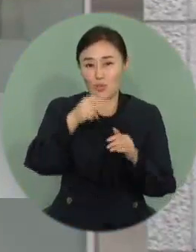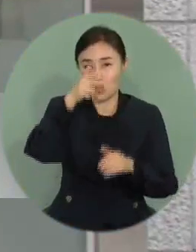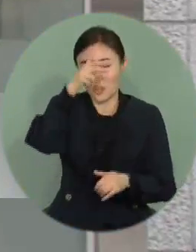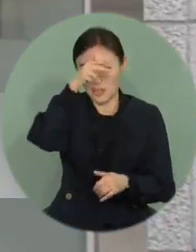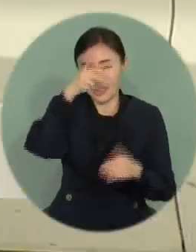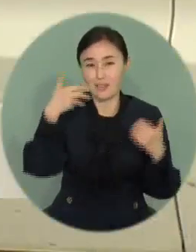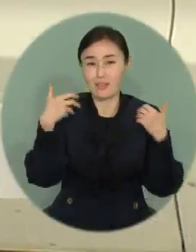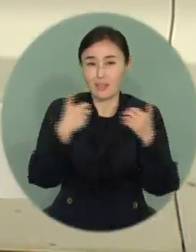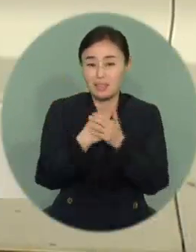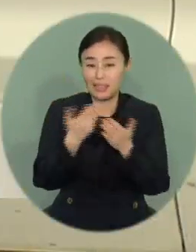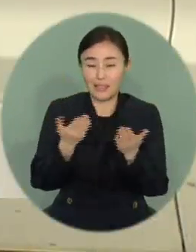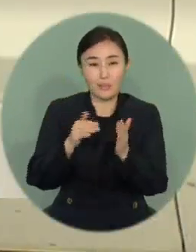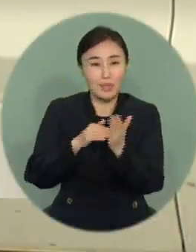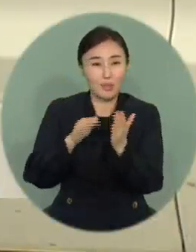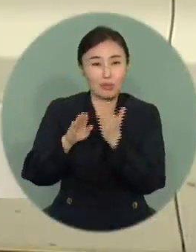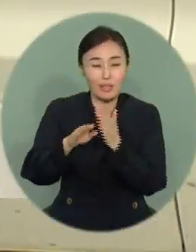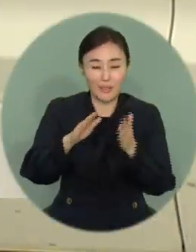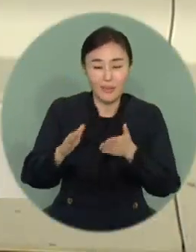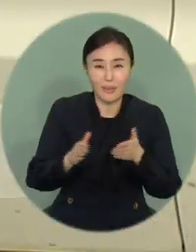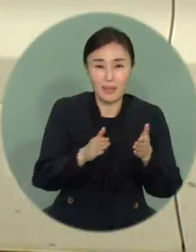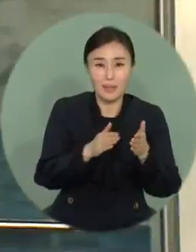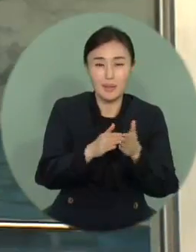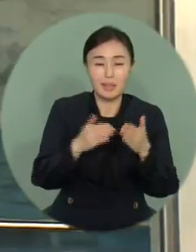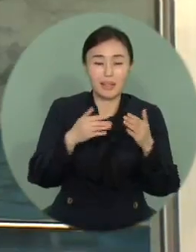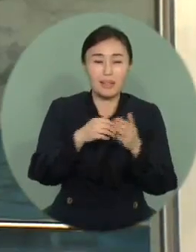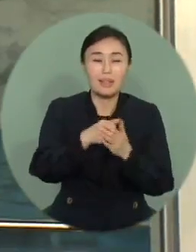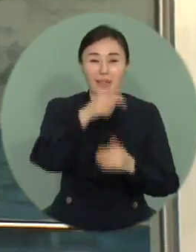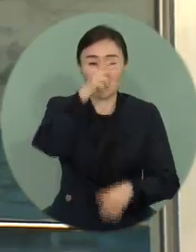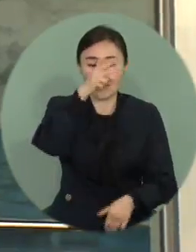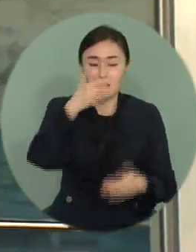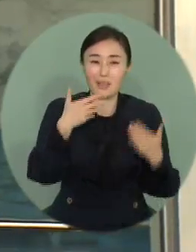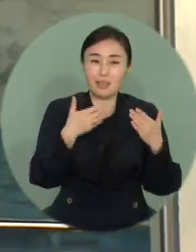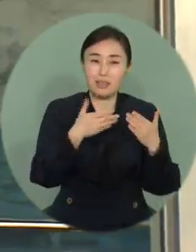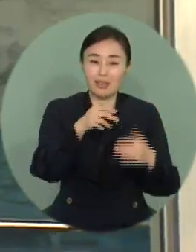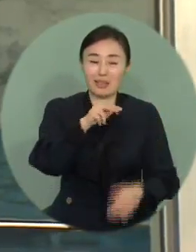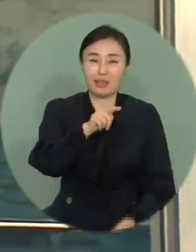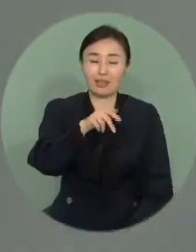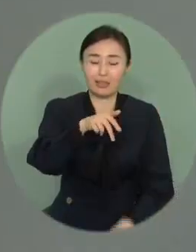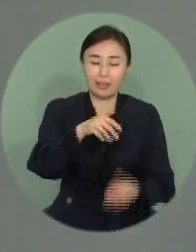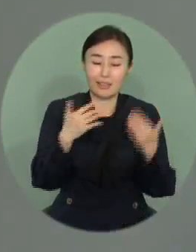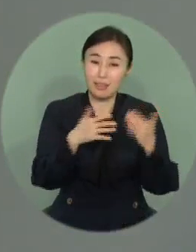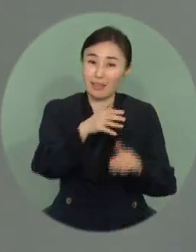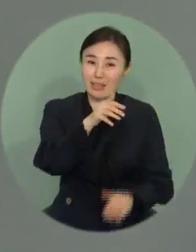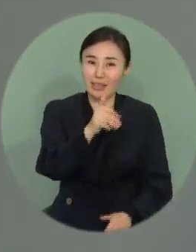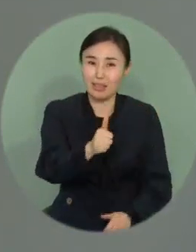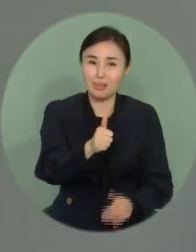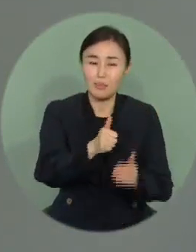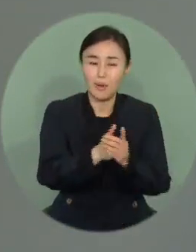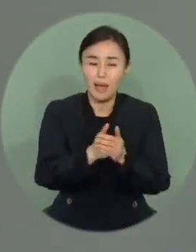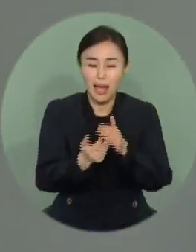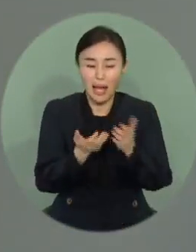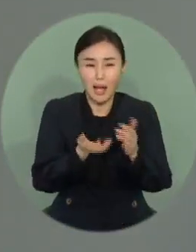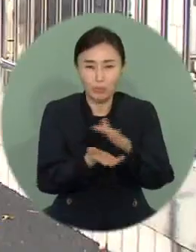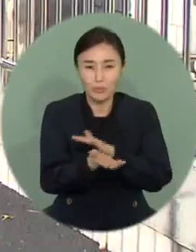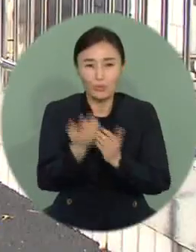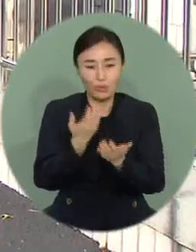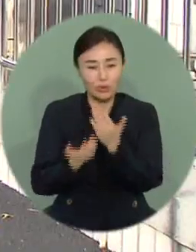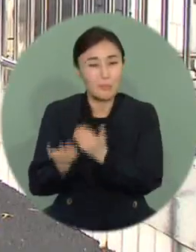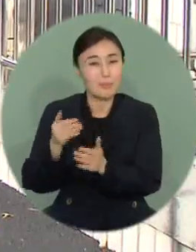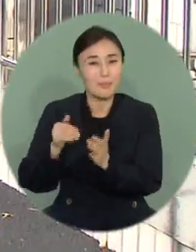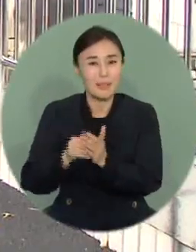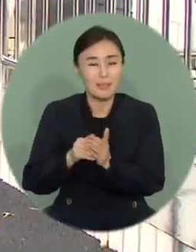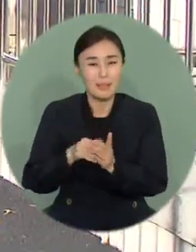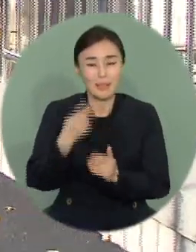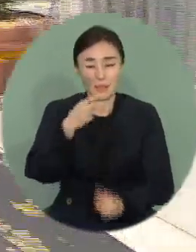후 현재 전남청 일선 경찰서장으로 발령된 총경 두 명을 대상으로도 압수 수색을 벌렸습니다